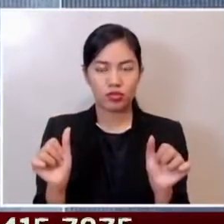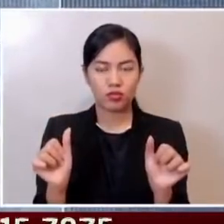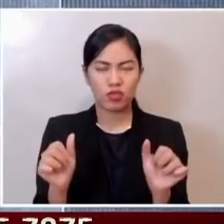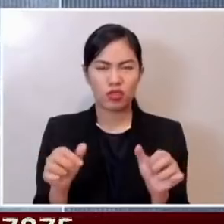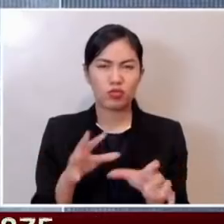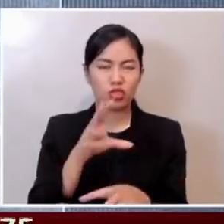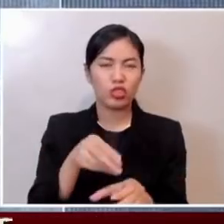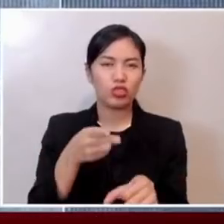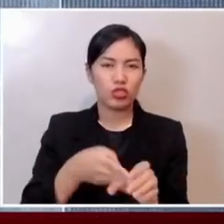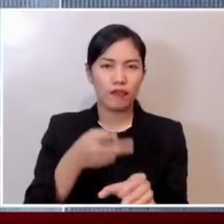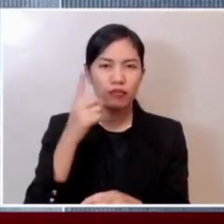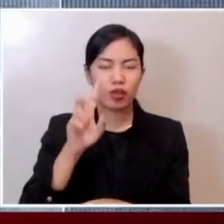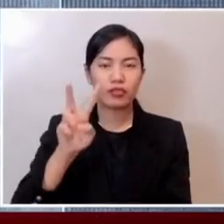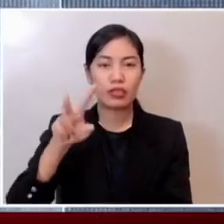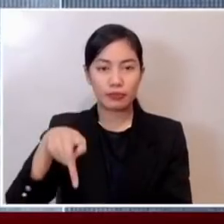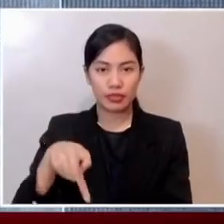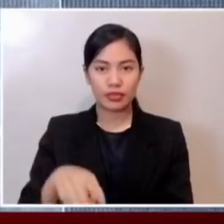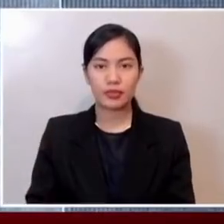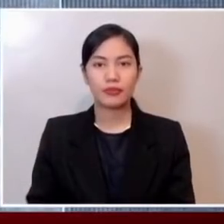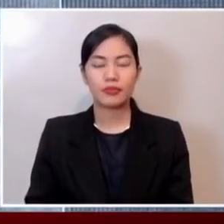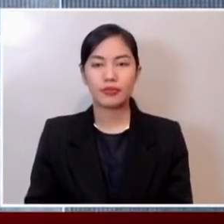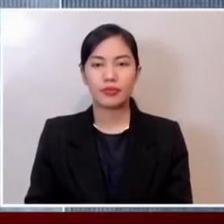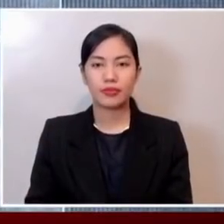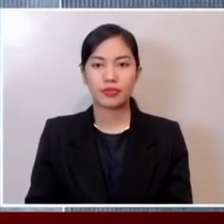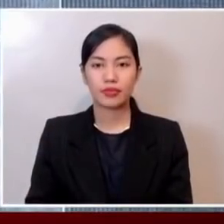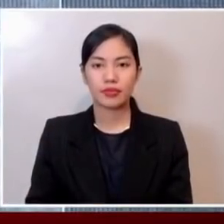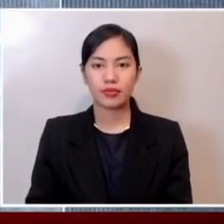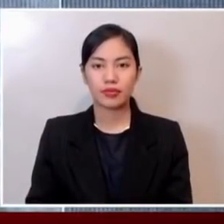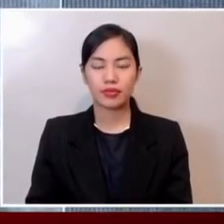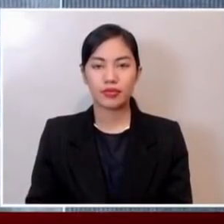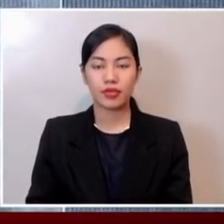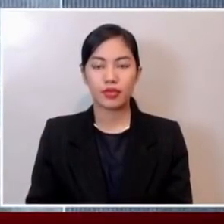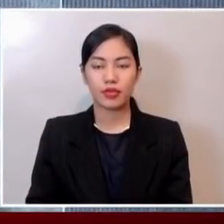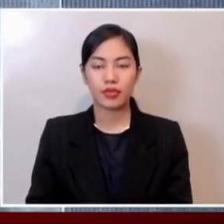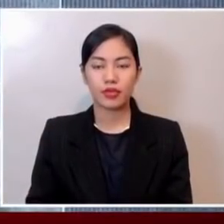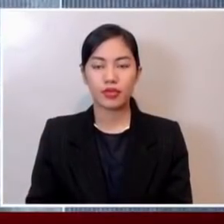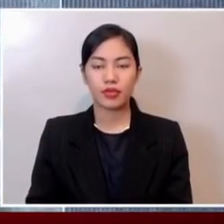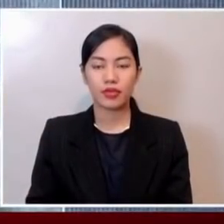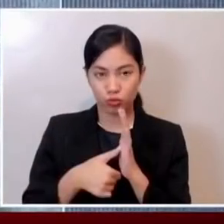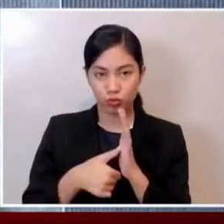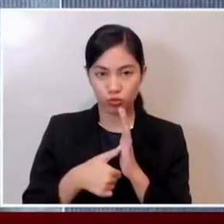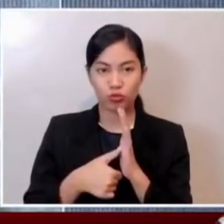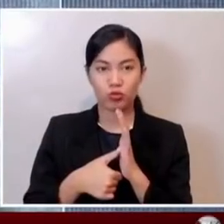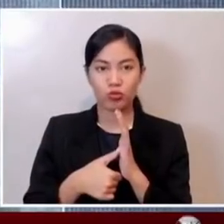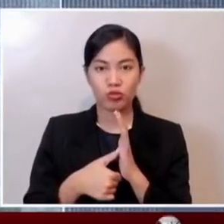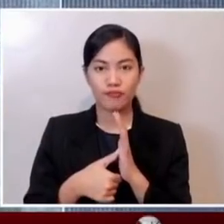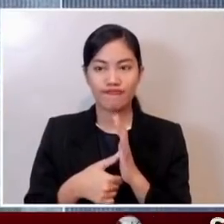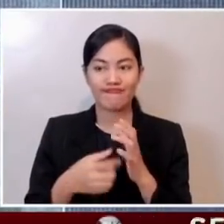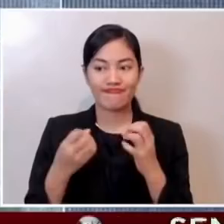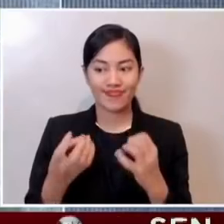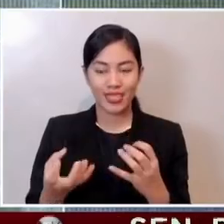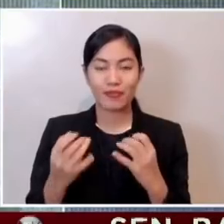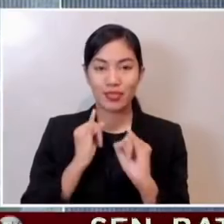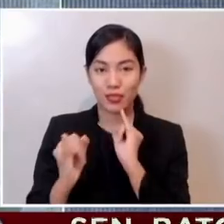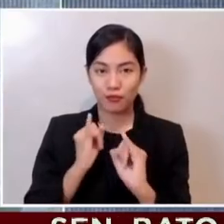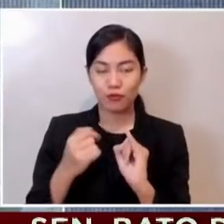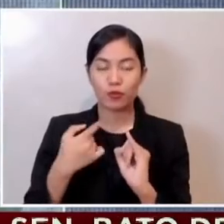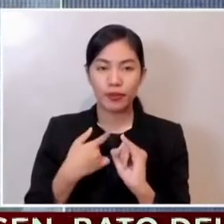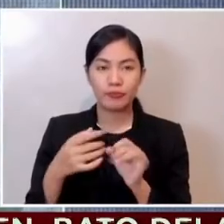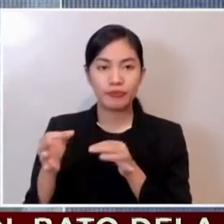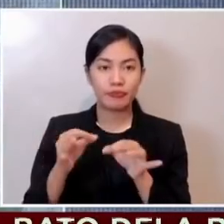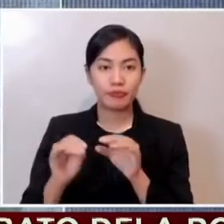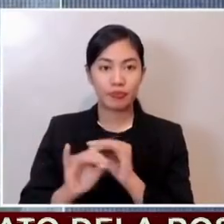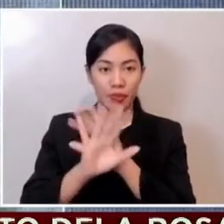I articulated that in several interviews that if VP Lenny would run